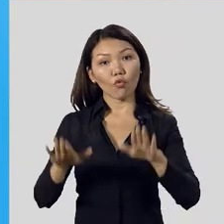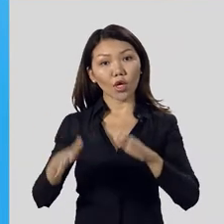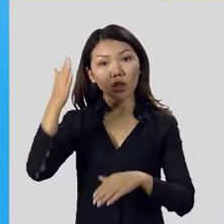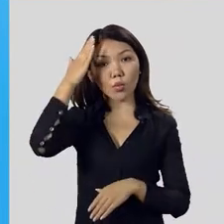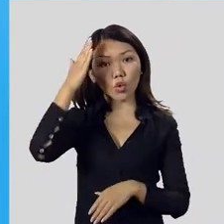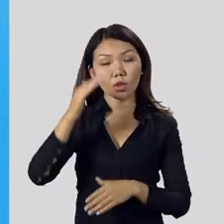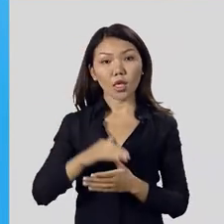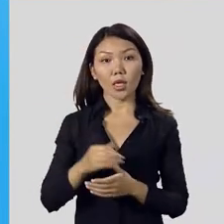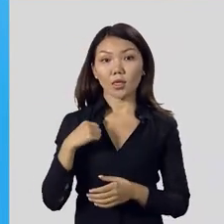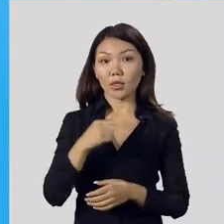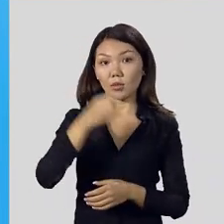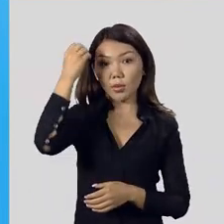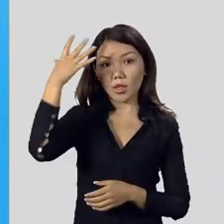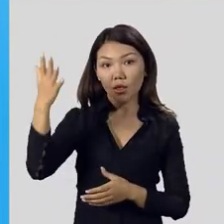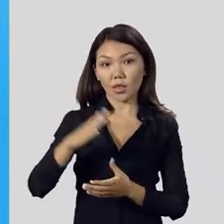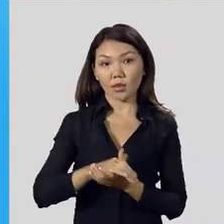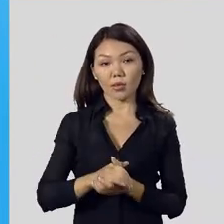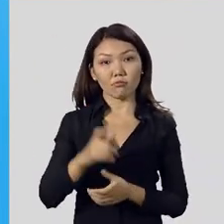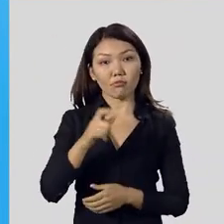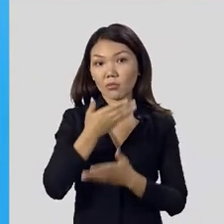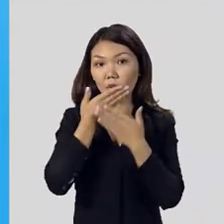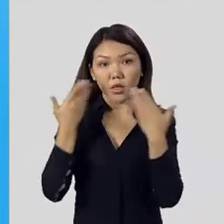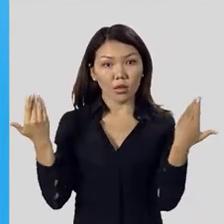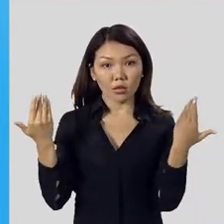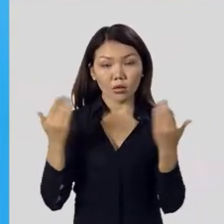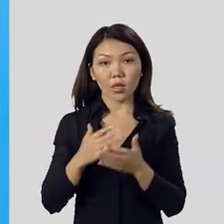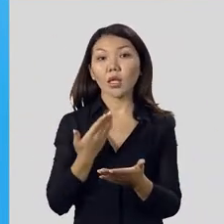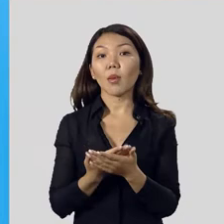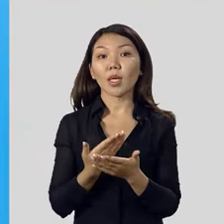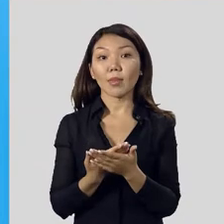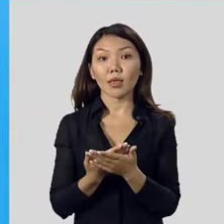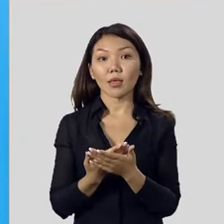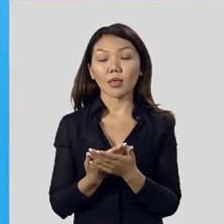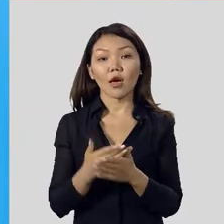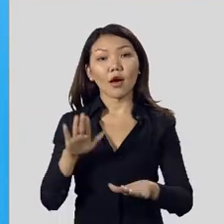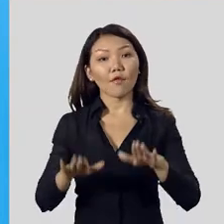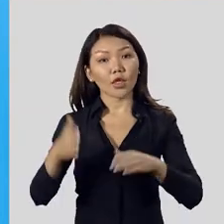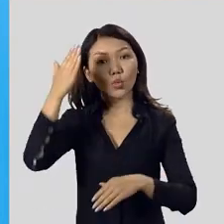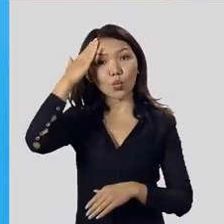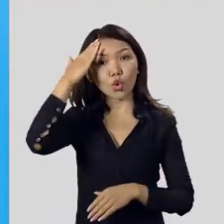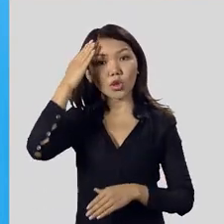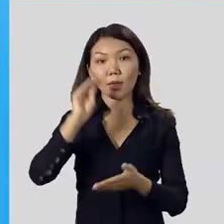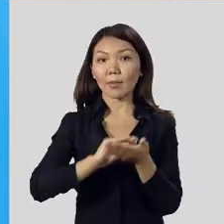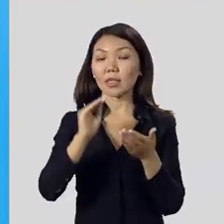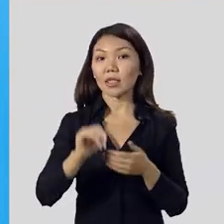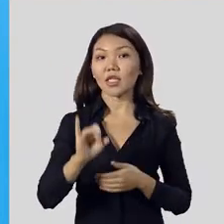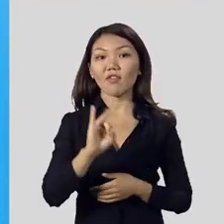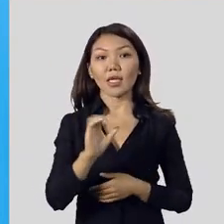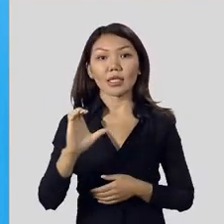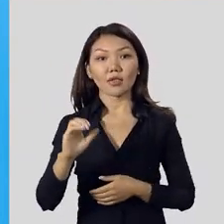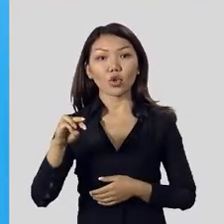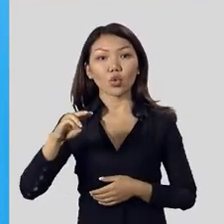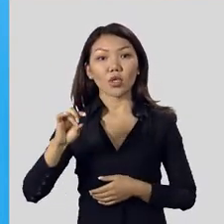и интеллектом человека нет. Например, вес мозга писателя Ивана